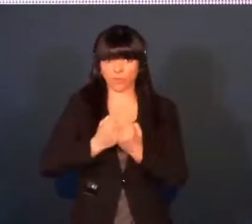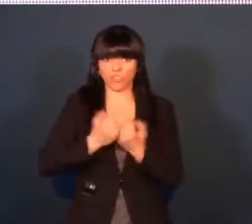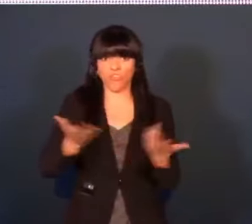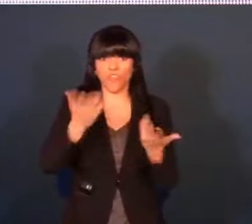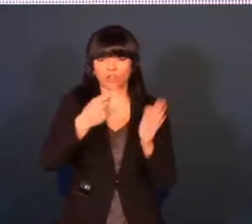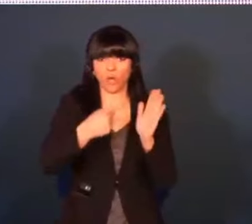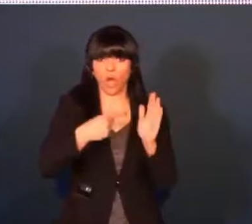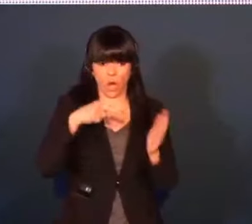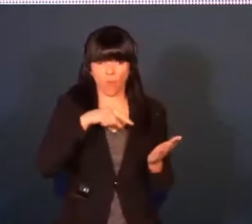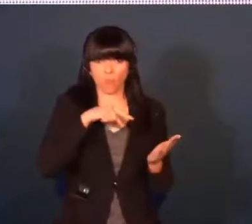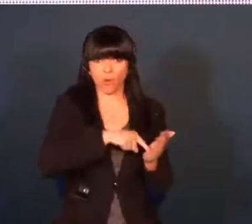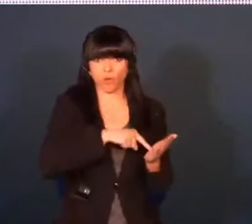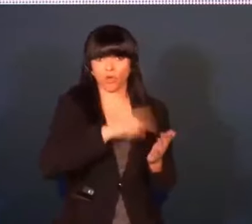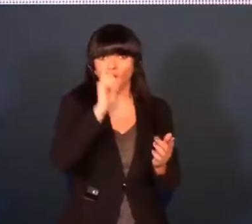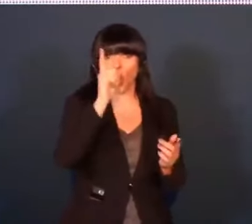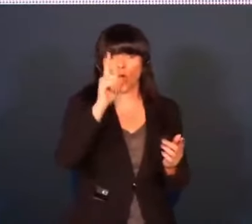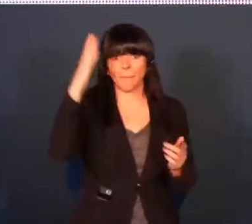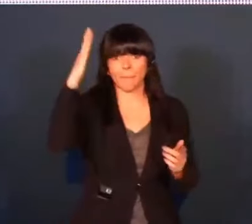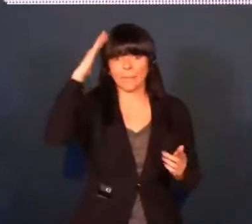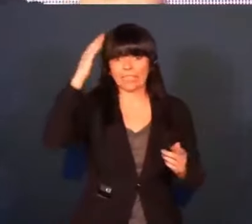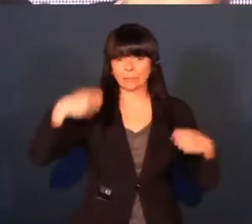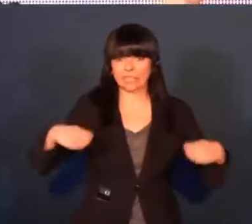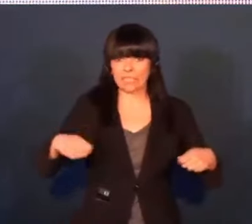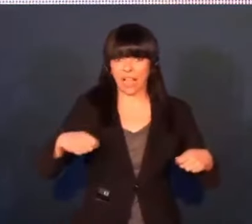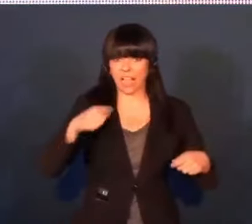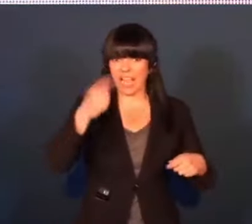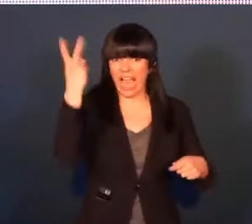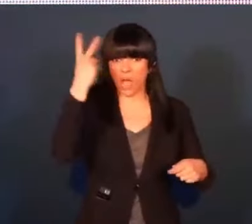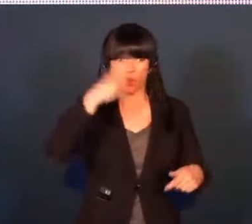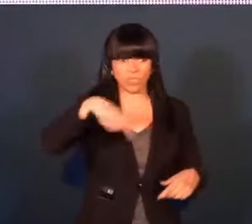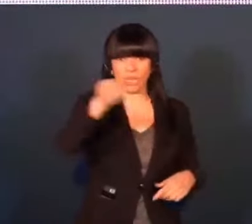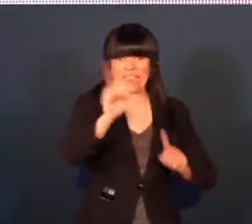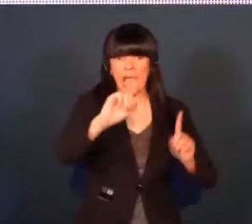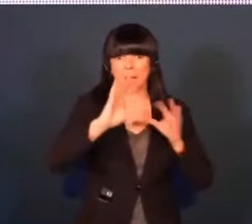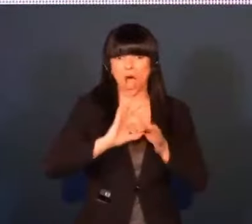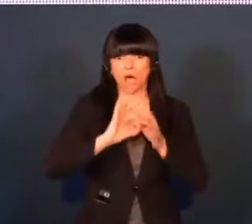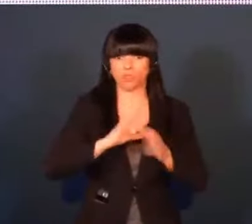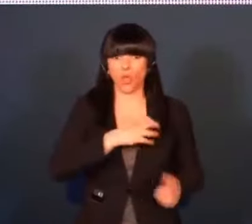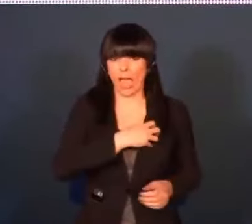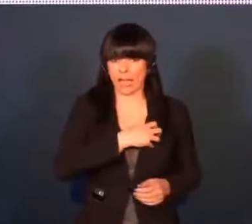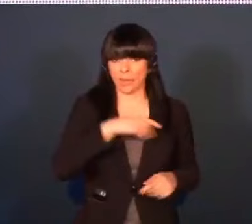посочен кандидата за министър-председател, който, както тук се разбра, няма нищо общо с ГЕРБ,